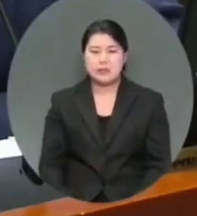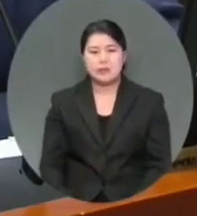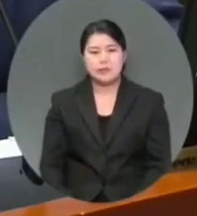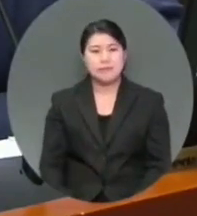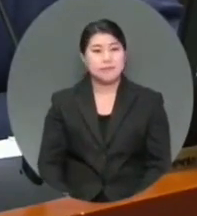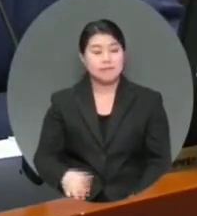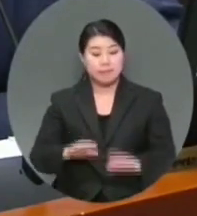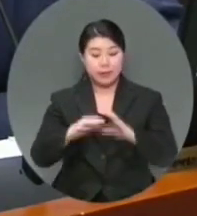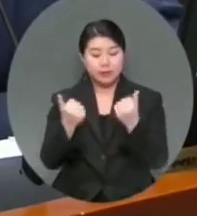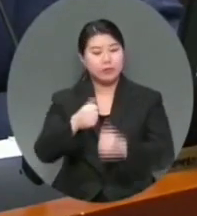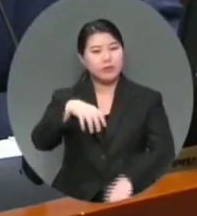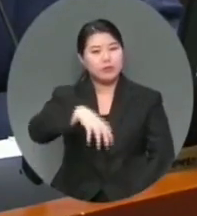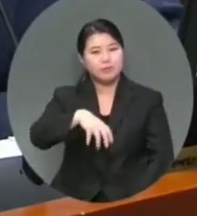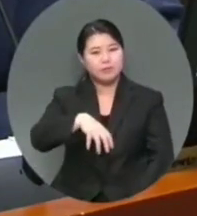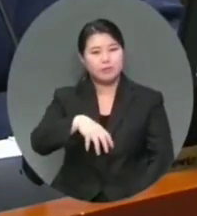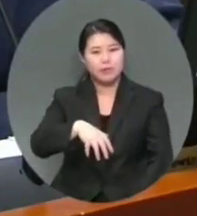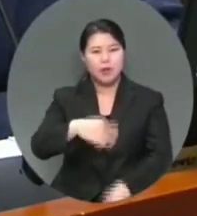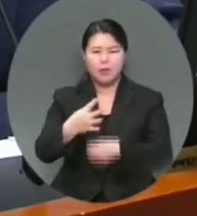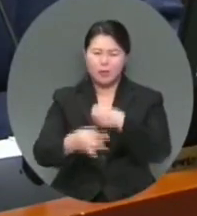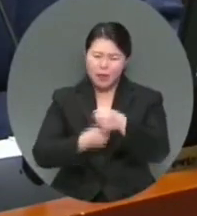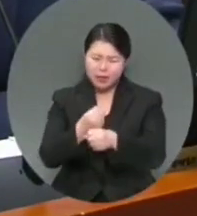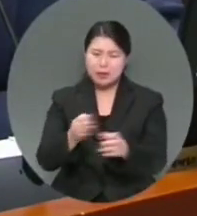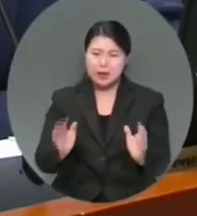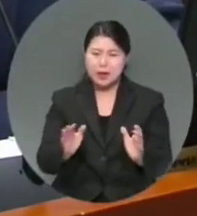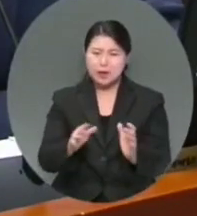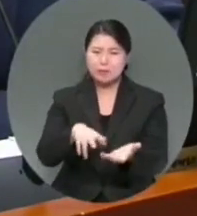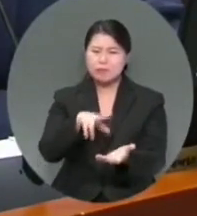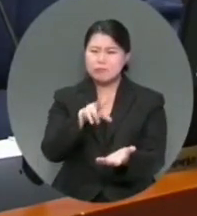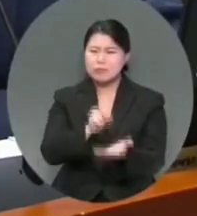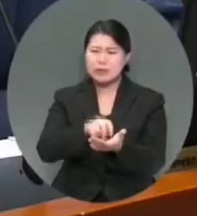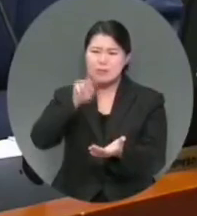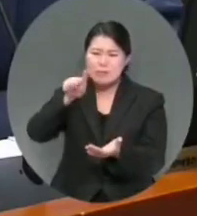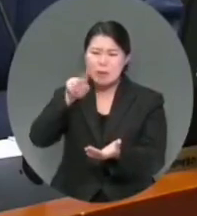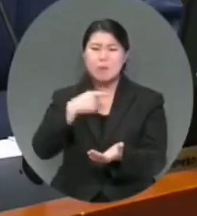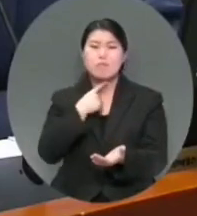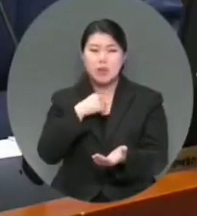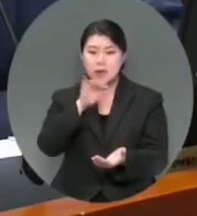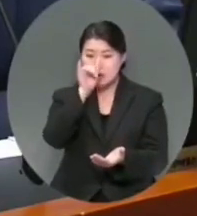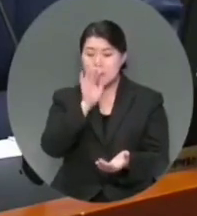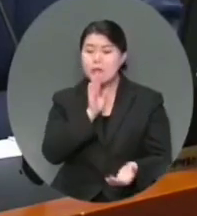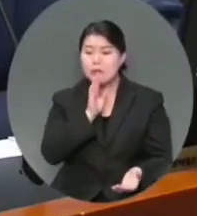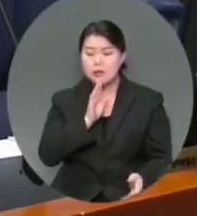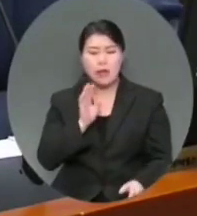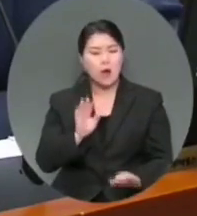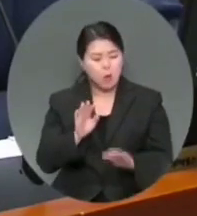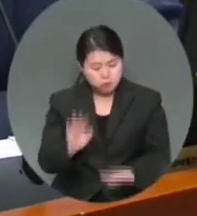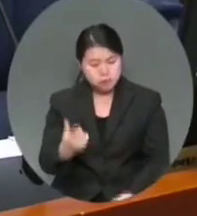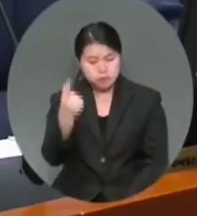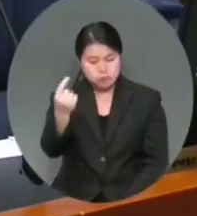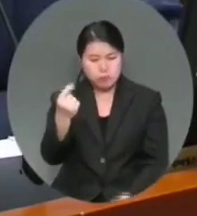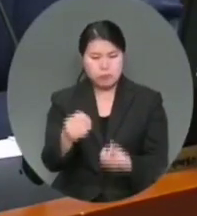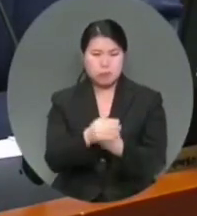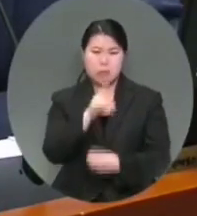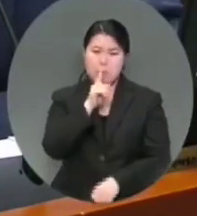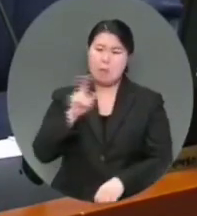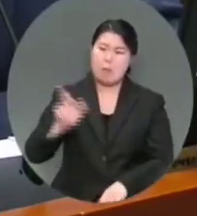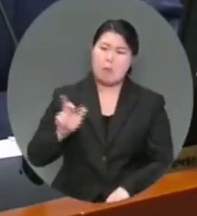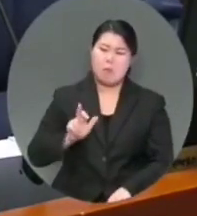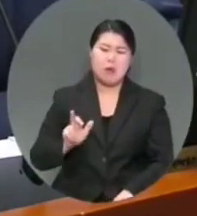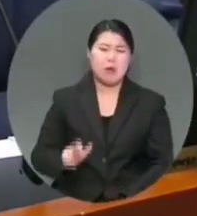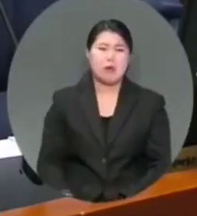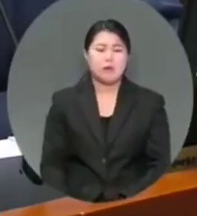저희들이 국회에서도 단연간 문제 제기하신 영역들 아닙니까? 아니 그렇죠. 당연히 그렇죠. 그러니까 네. 그러니까 말만 있는 거예요.